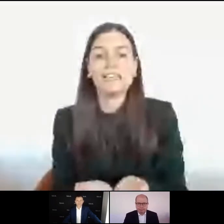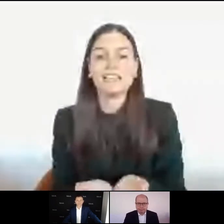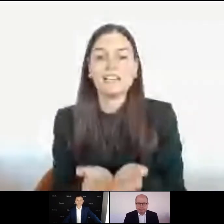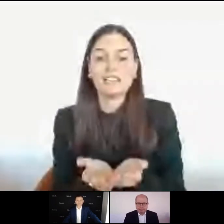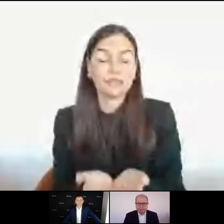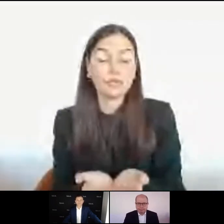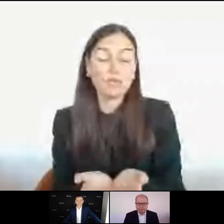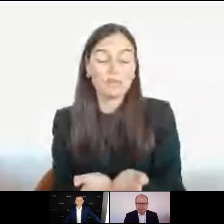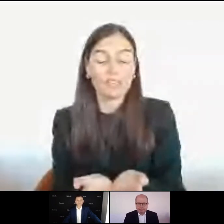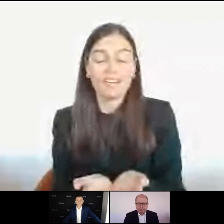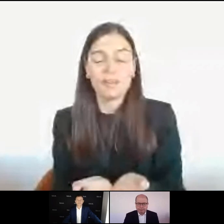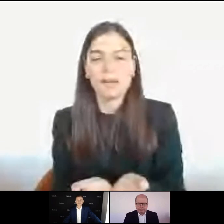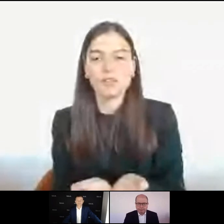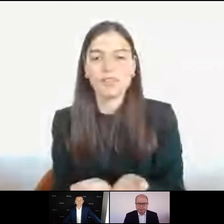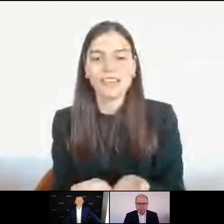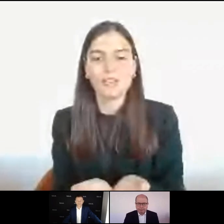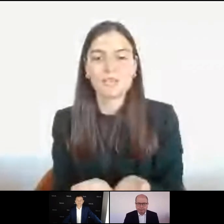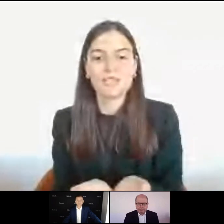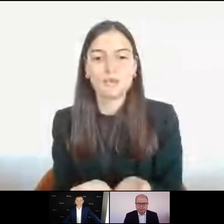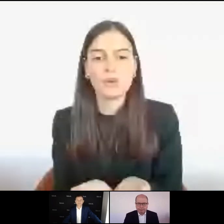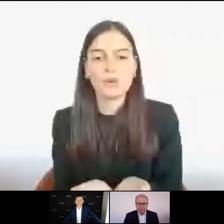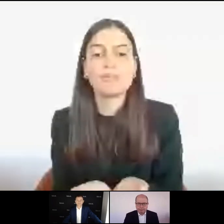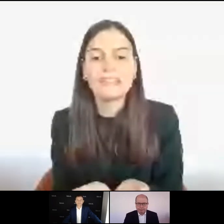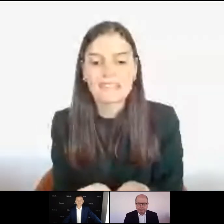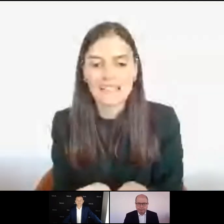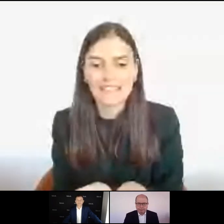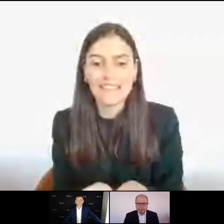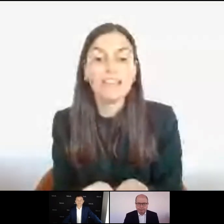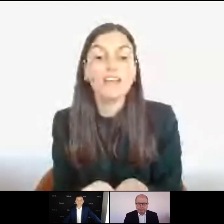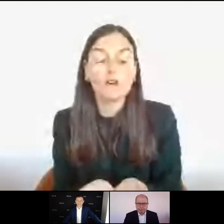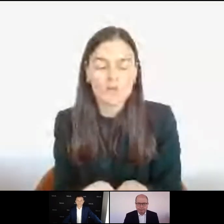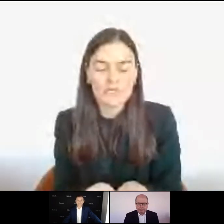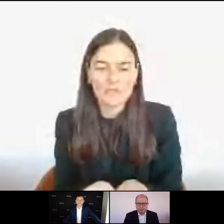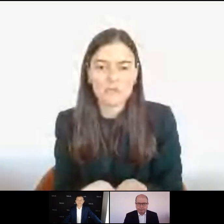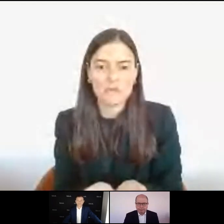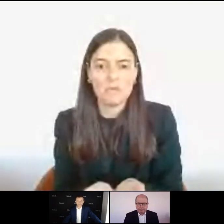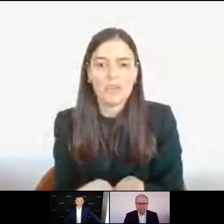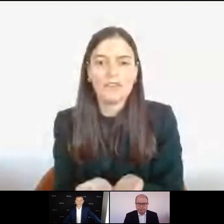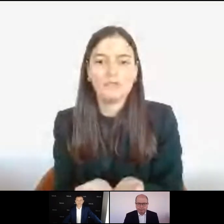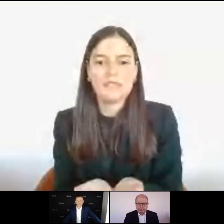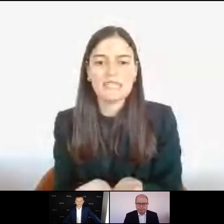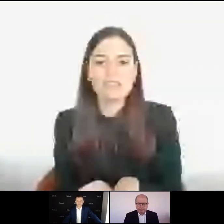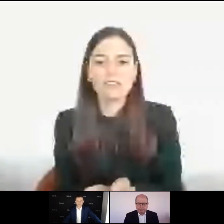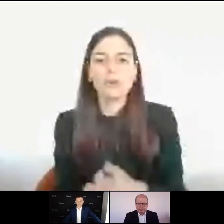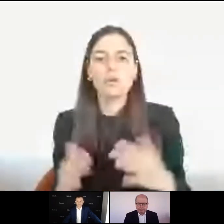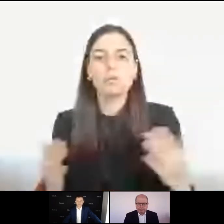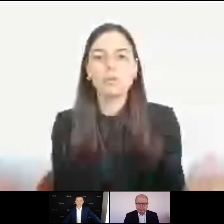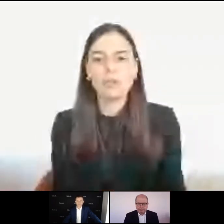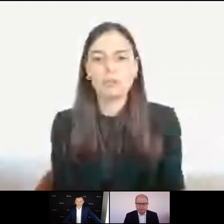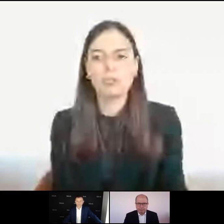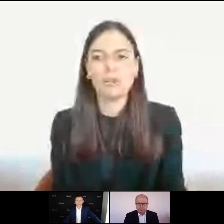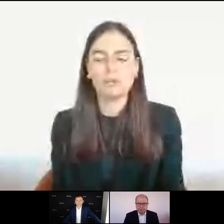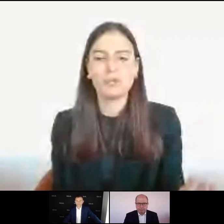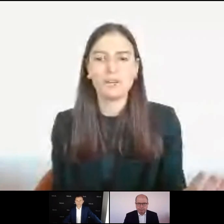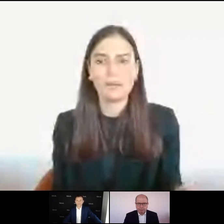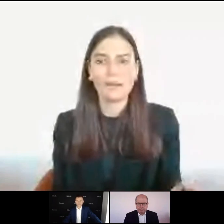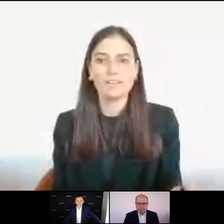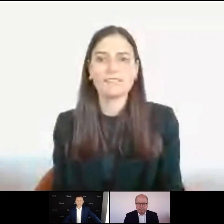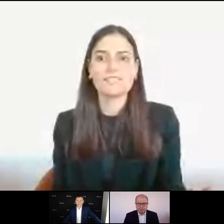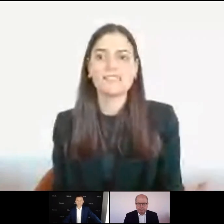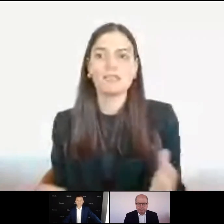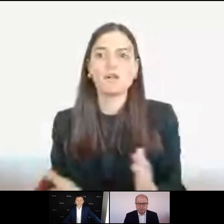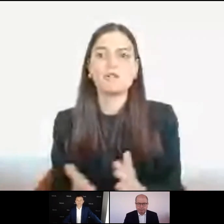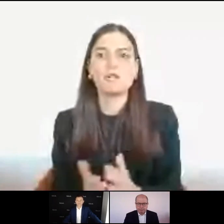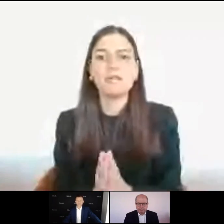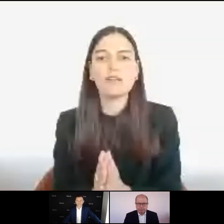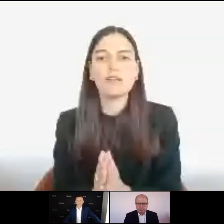d'épargne toute l'épargne retraite constituée au fil des années et en constitution. Donc ça, c'est vraiment le premier point pour